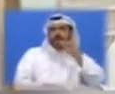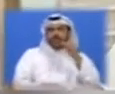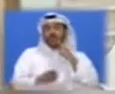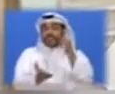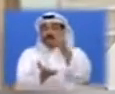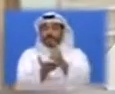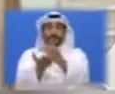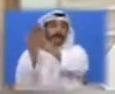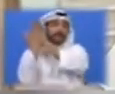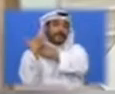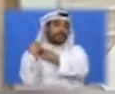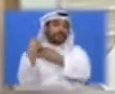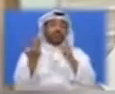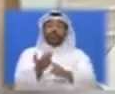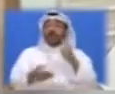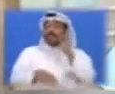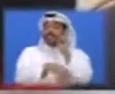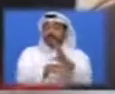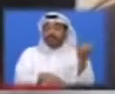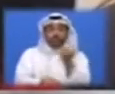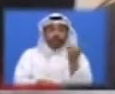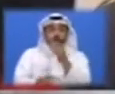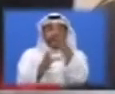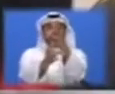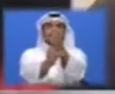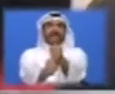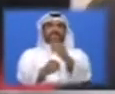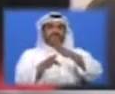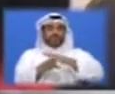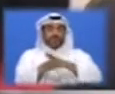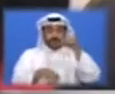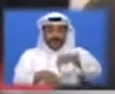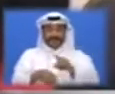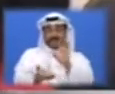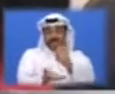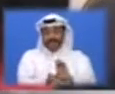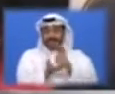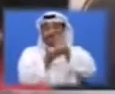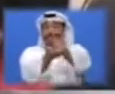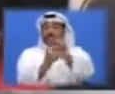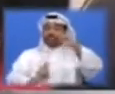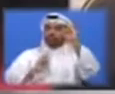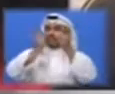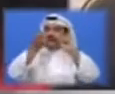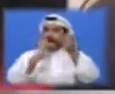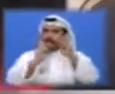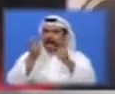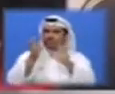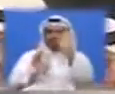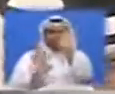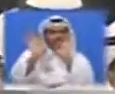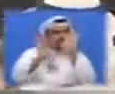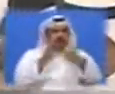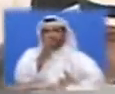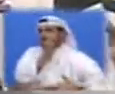الأدبية والاجتماعية تجاه القضايا المتعلقة ببر الوالدين، نظمت الجائزة عدة مسابقات بالتنسيق